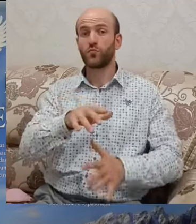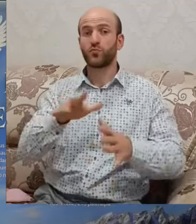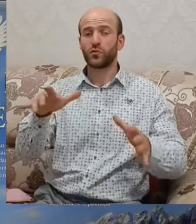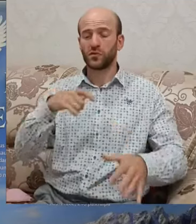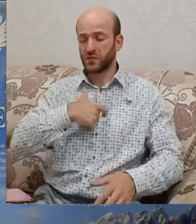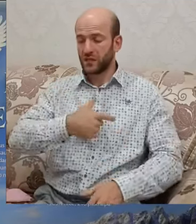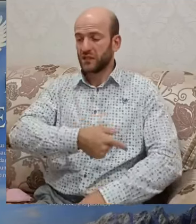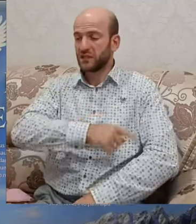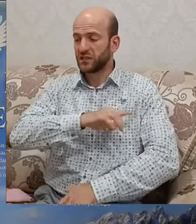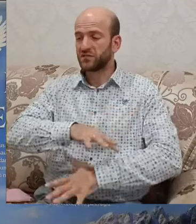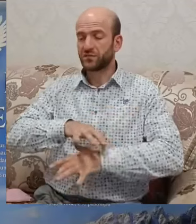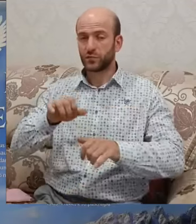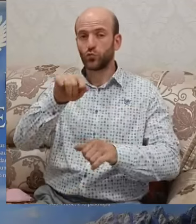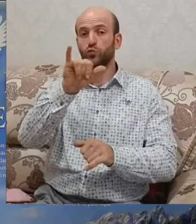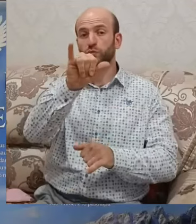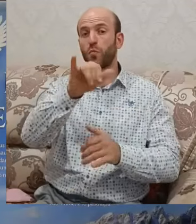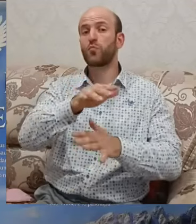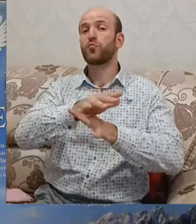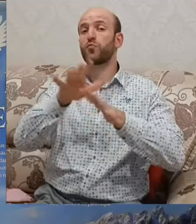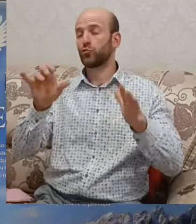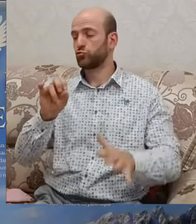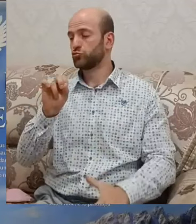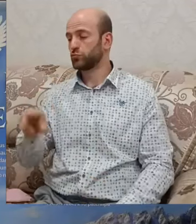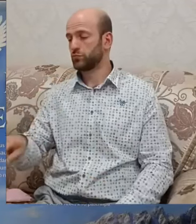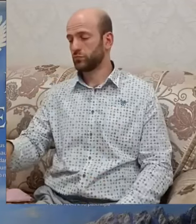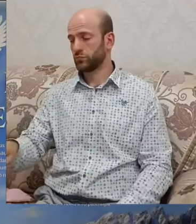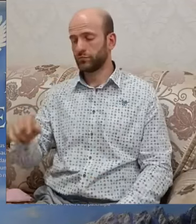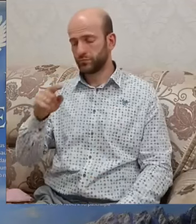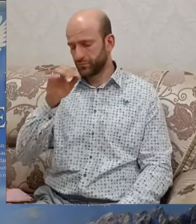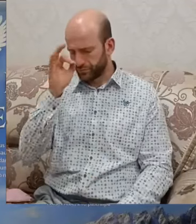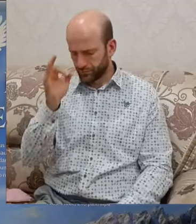дедеснес. Тыги. Итак.